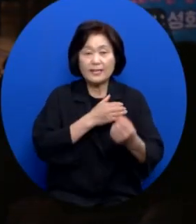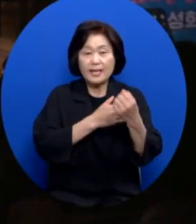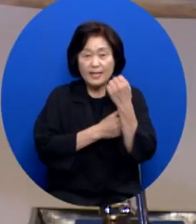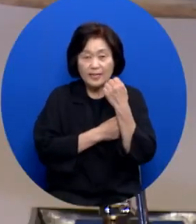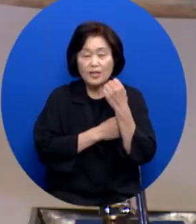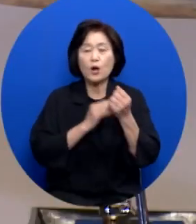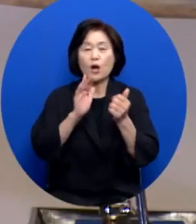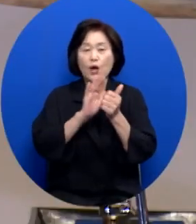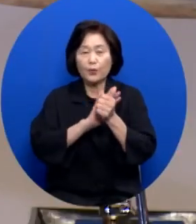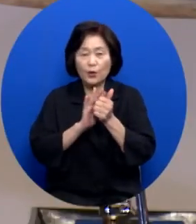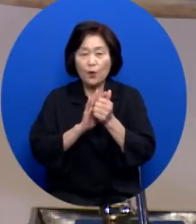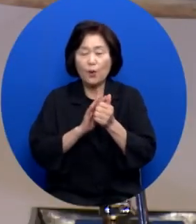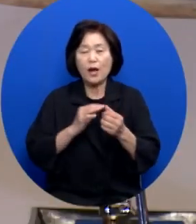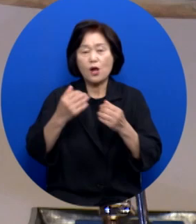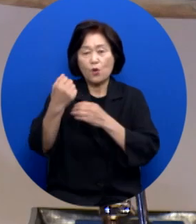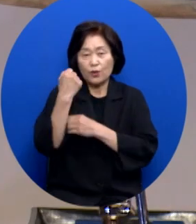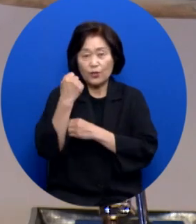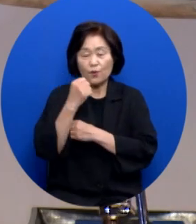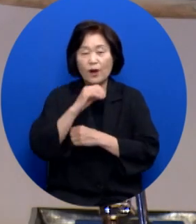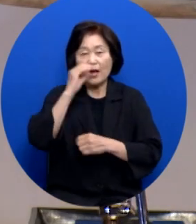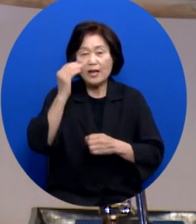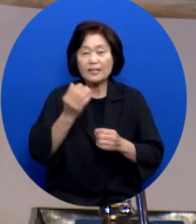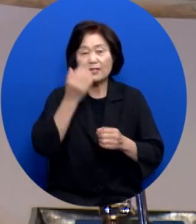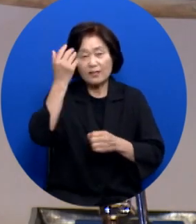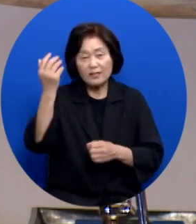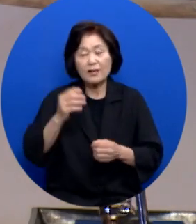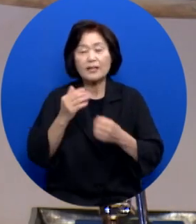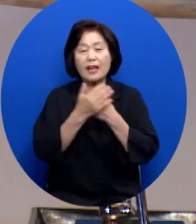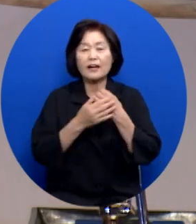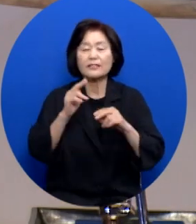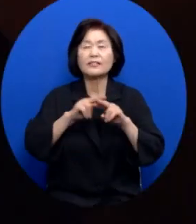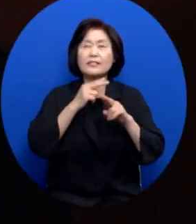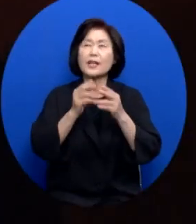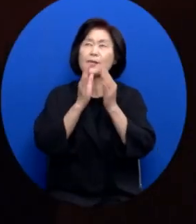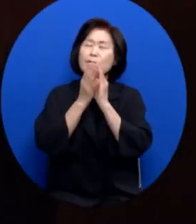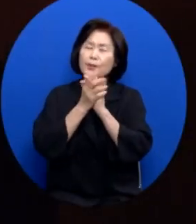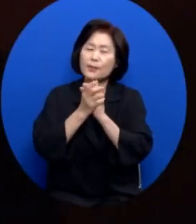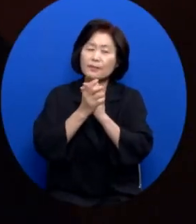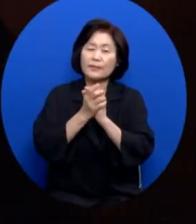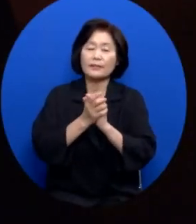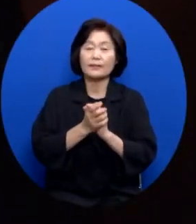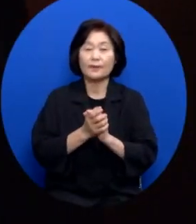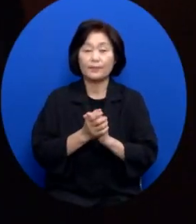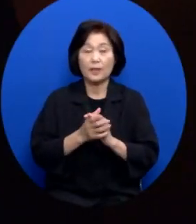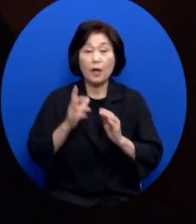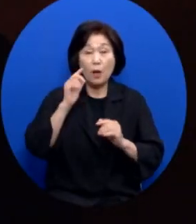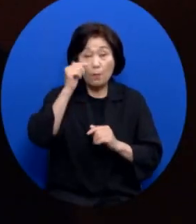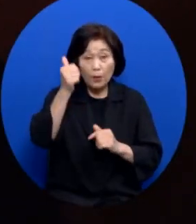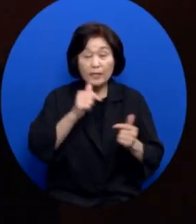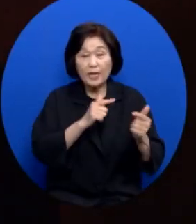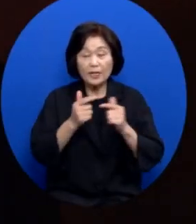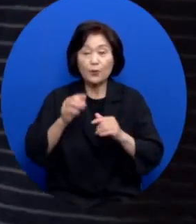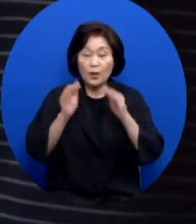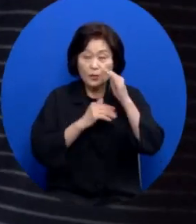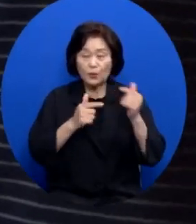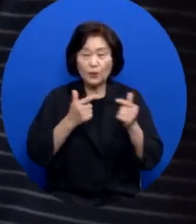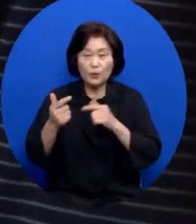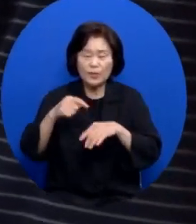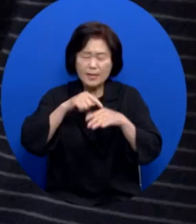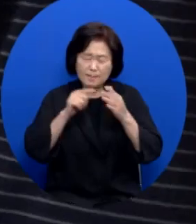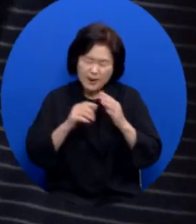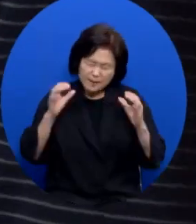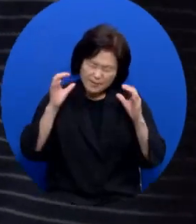위로와 성령의 권능과 성령의 은사를 구합니다. 목회자와 성도들이 온 마음으로